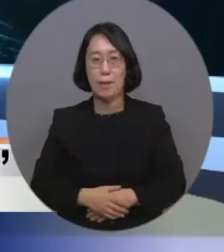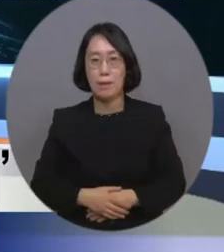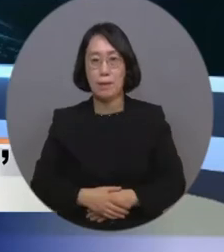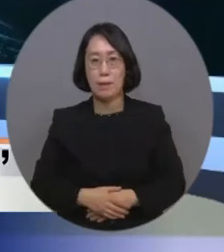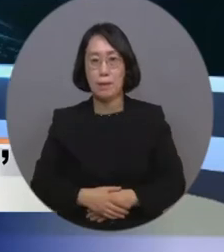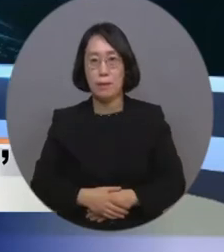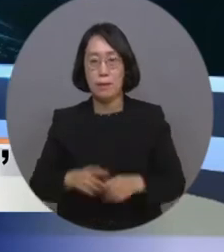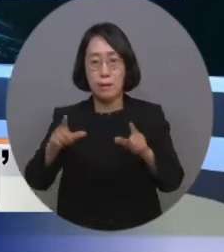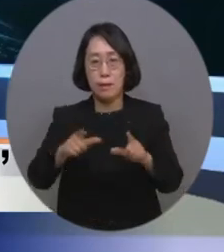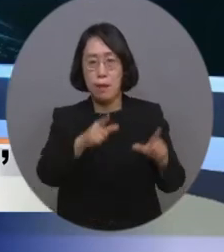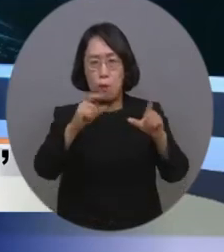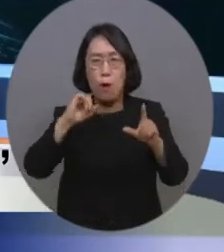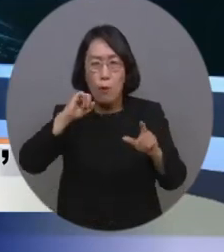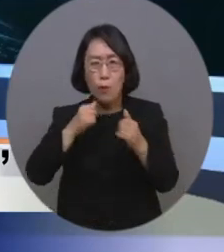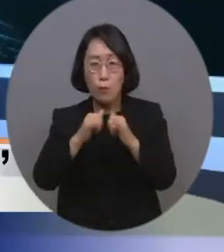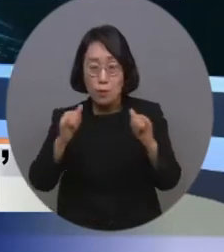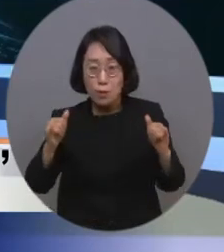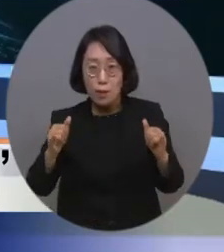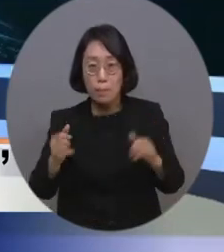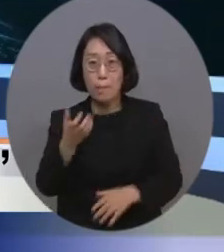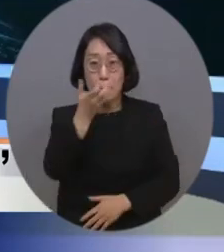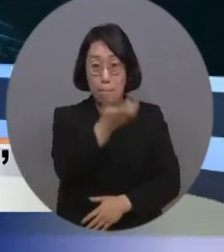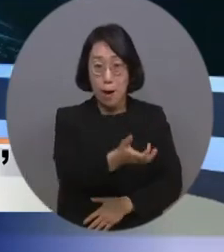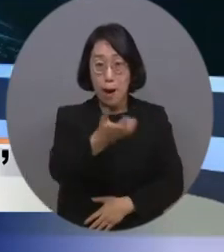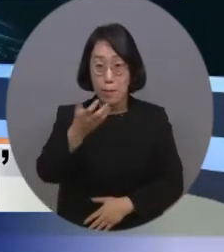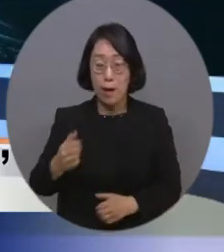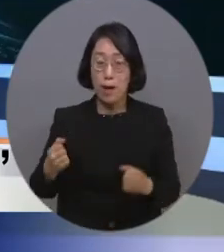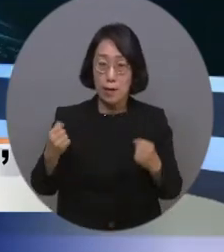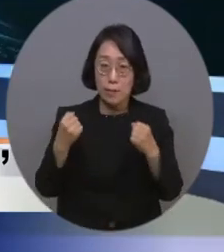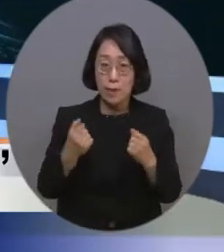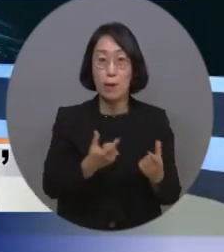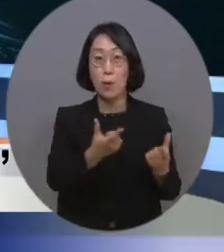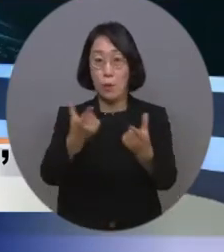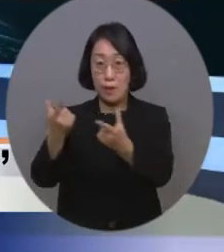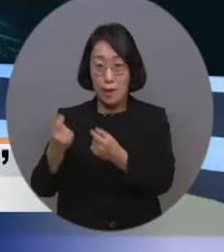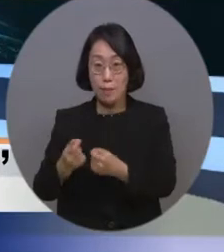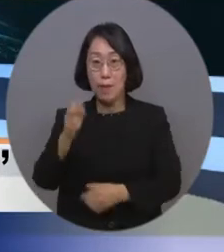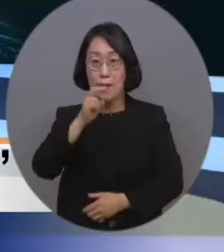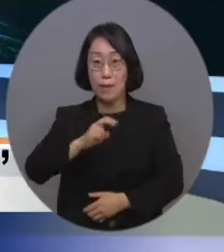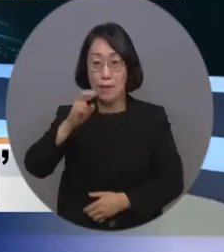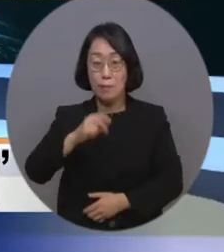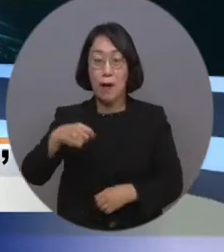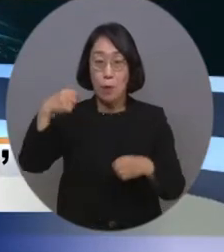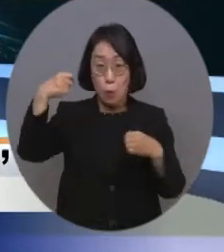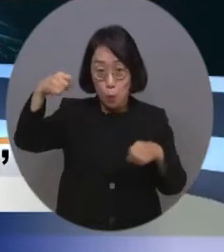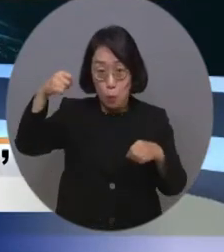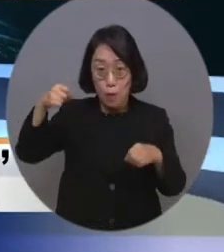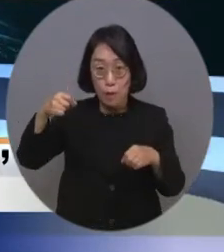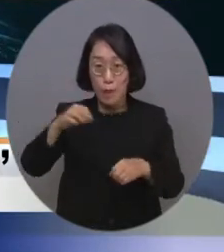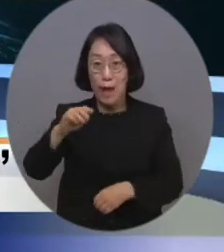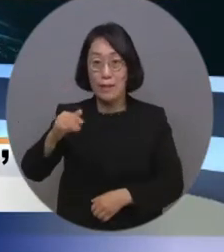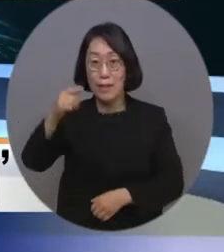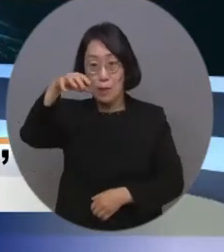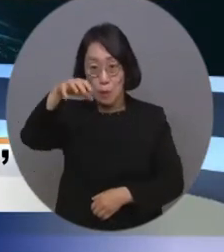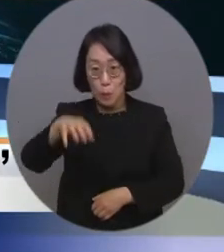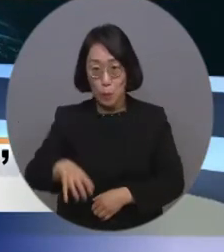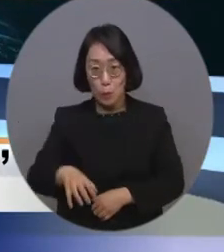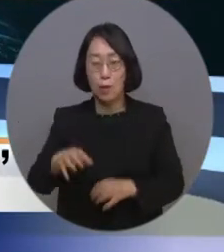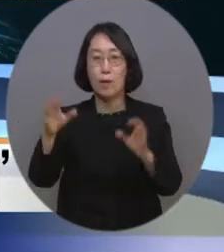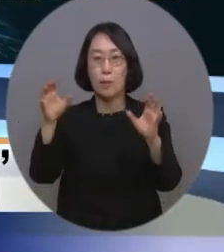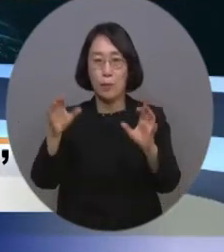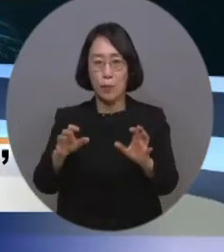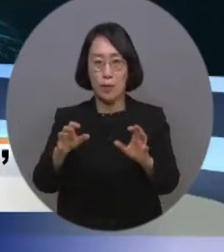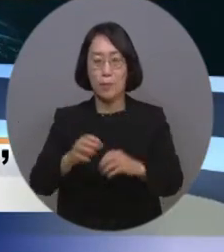소외된 이웃을 위해 직접 찾아가는 힘내요 다함께 희망 음악회가 충남 아산에서 열렸습니다 보도에